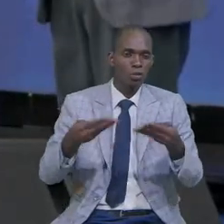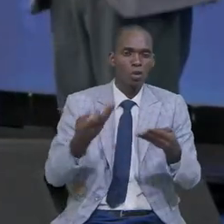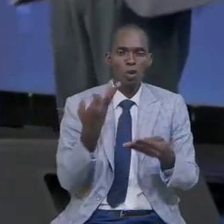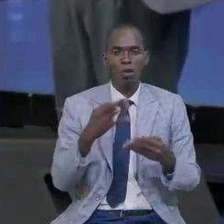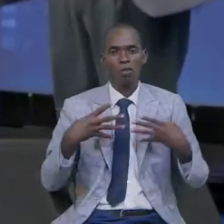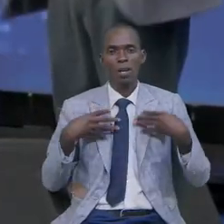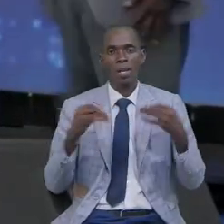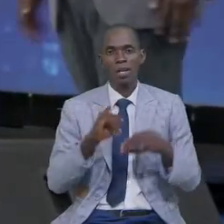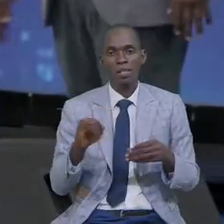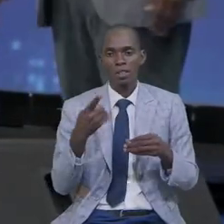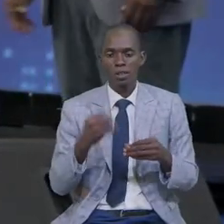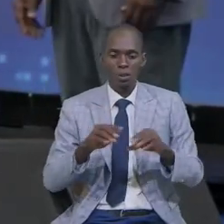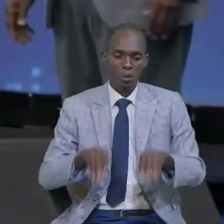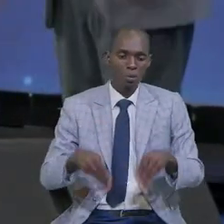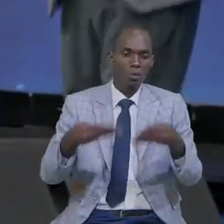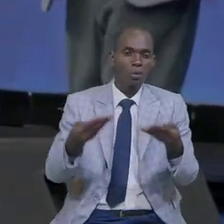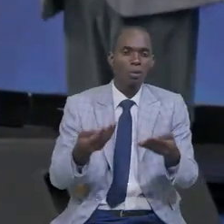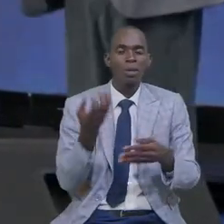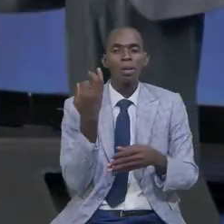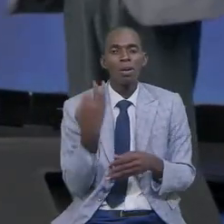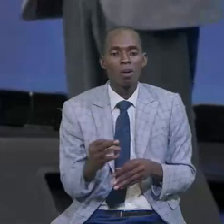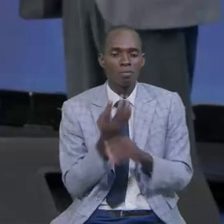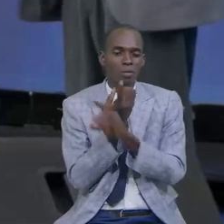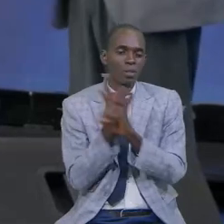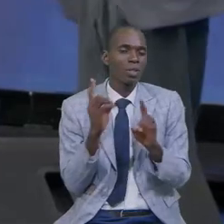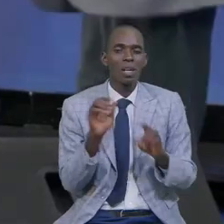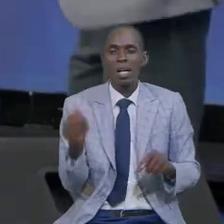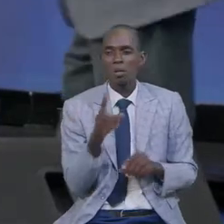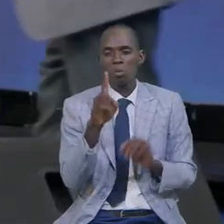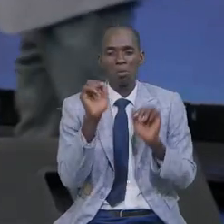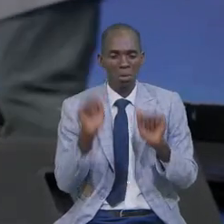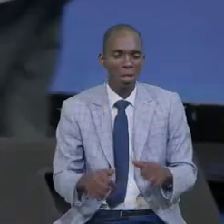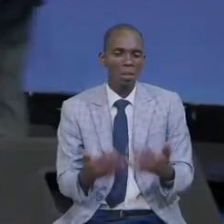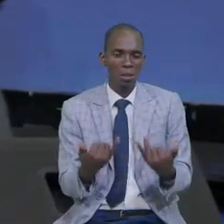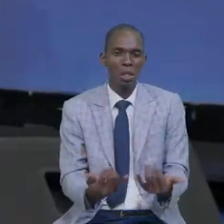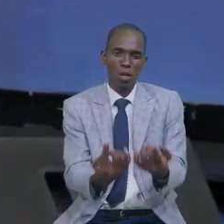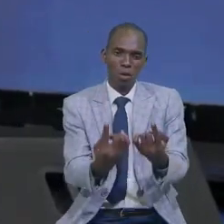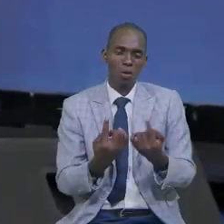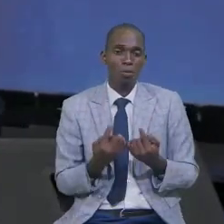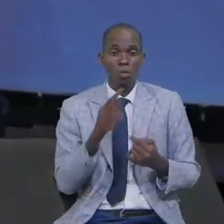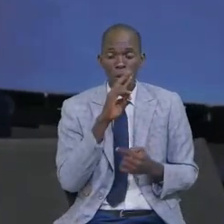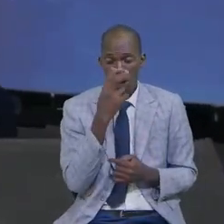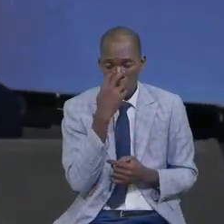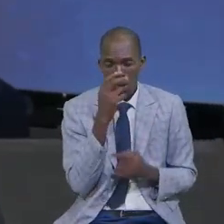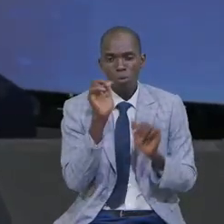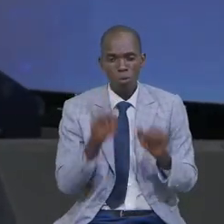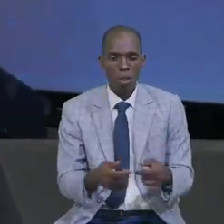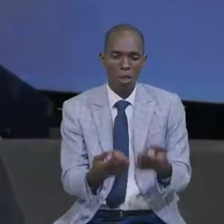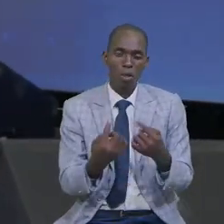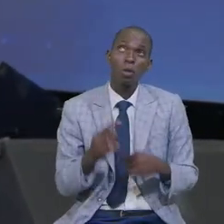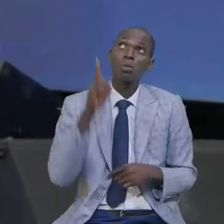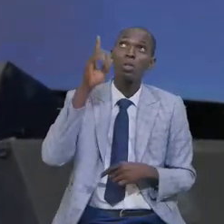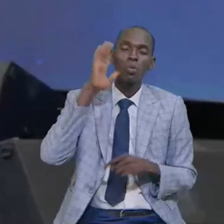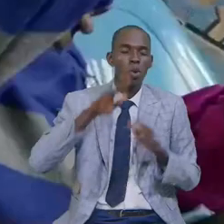les provisions de la délivrance. Tout le monde peut venir maintenant. Tu es aveugle, tu peux venir. Il va ouvrir tes